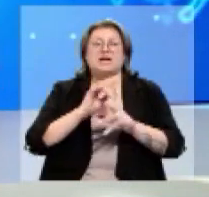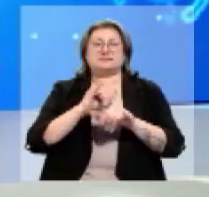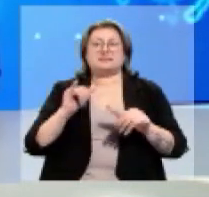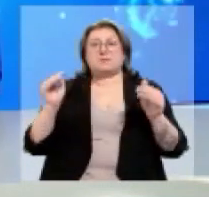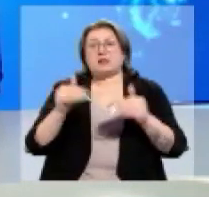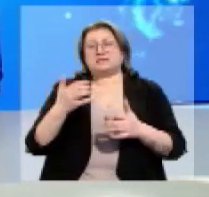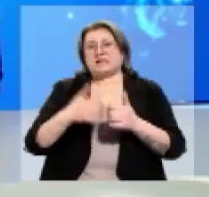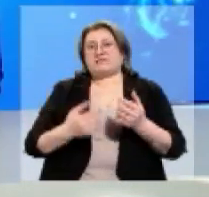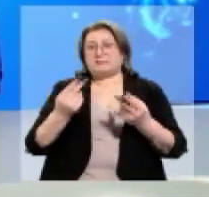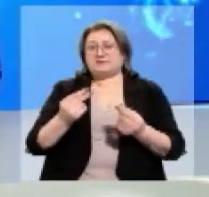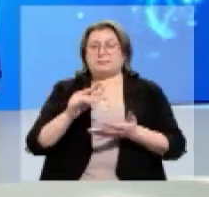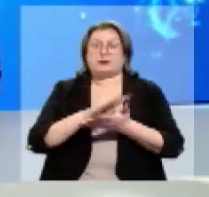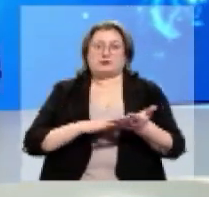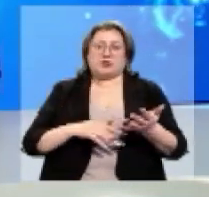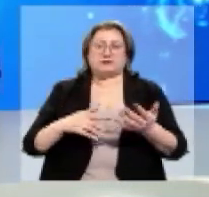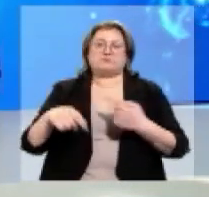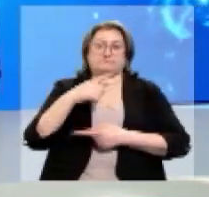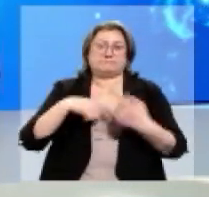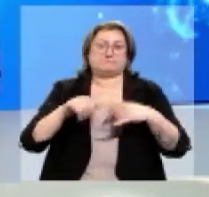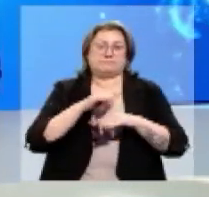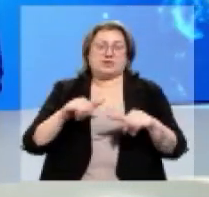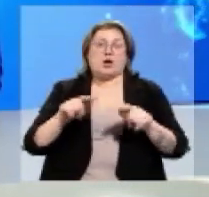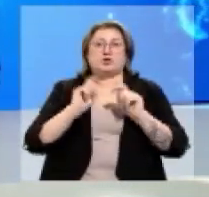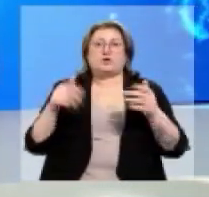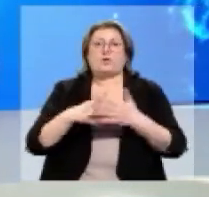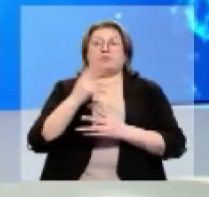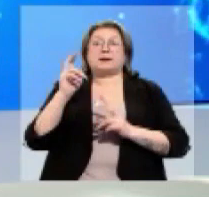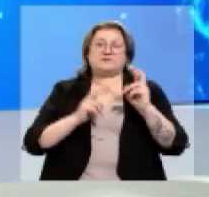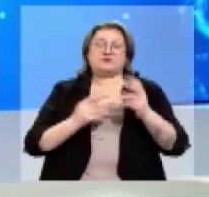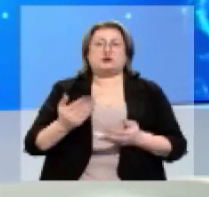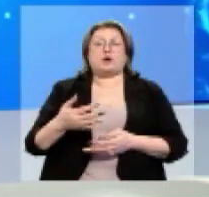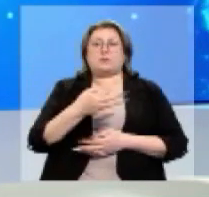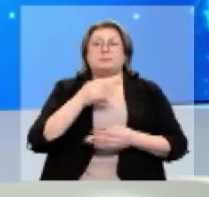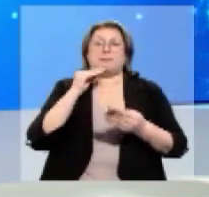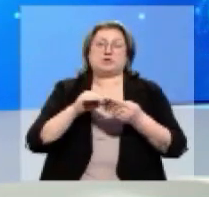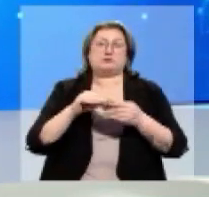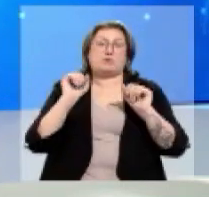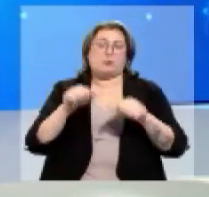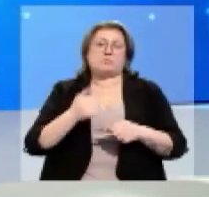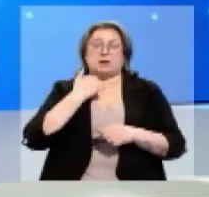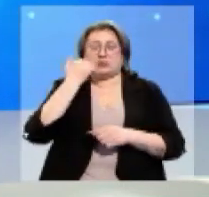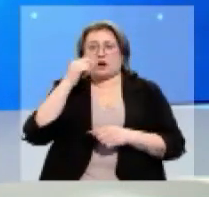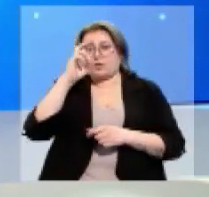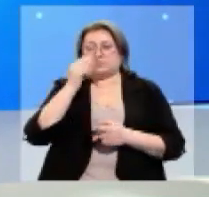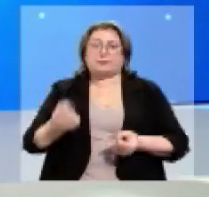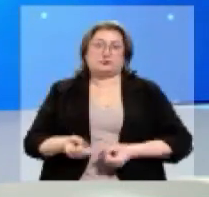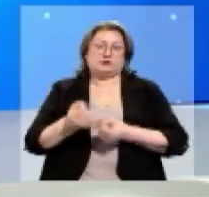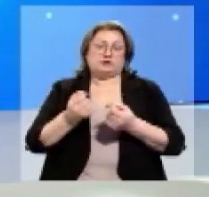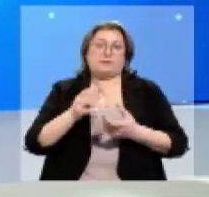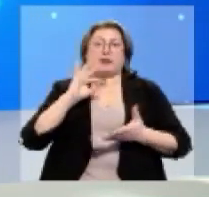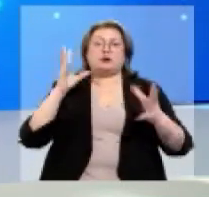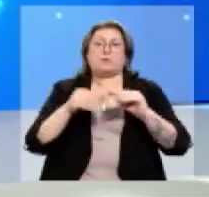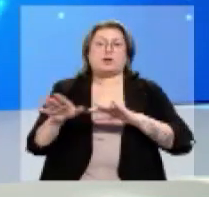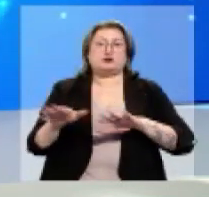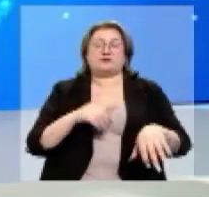Развитие малого и среднего бизнеса продолжает набирать обороты. Открыть новые производства жители области по-прежнему могут благодаря господдержке. По